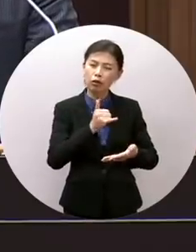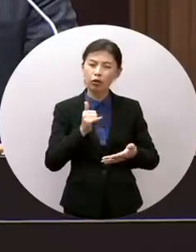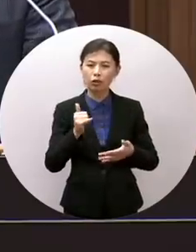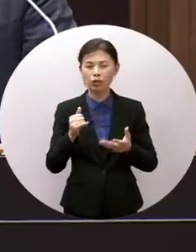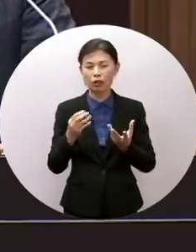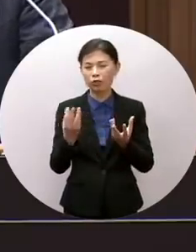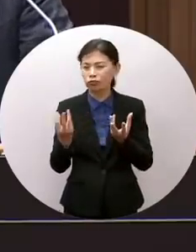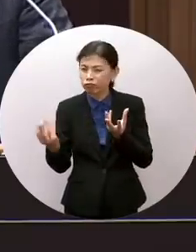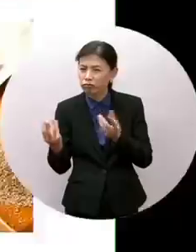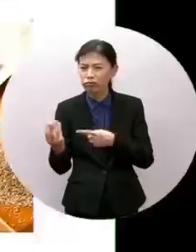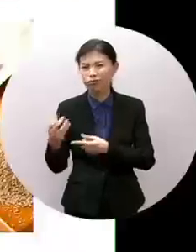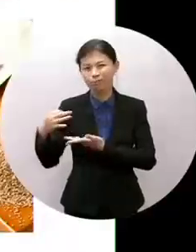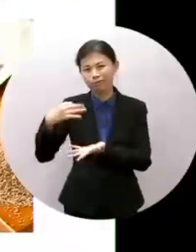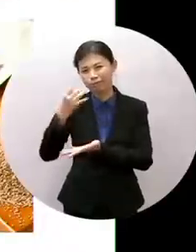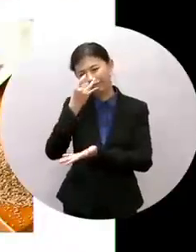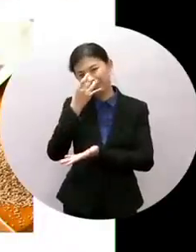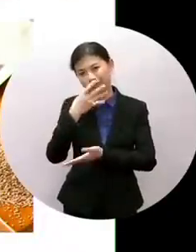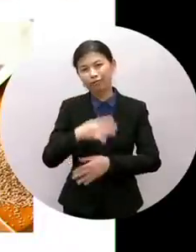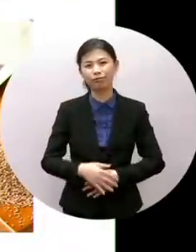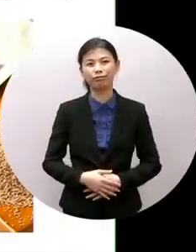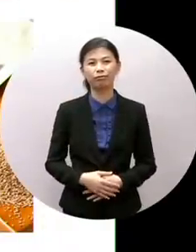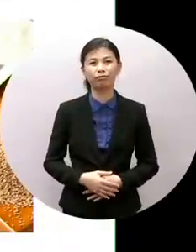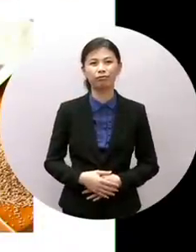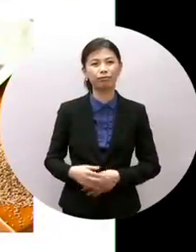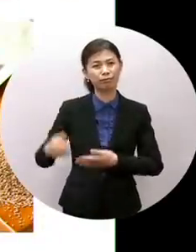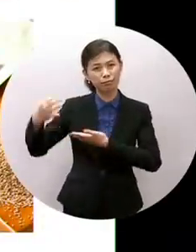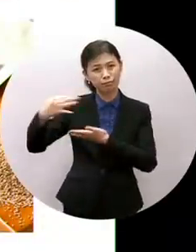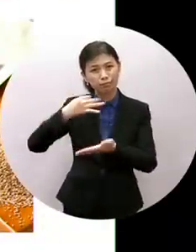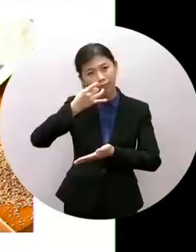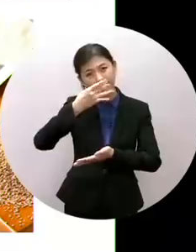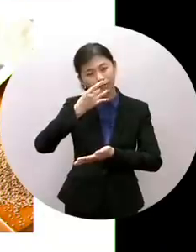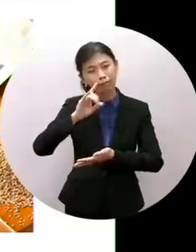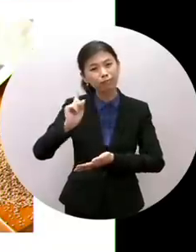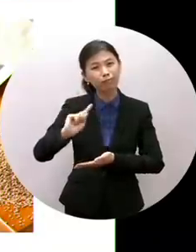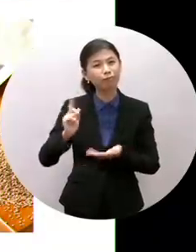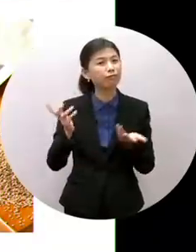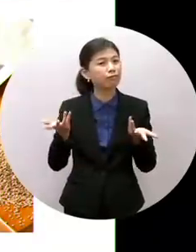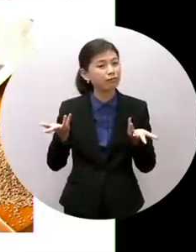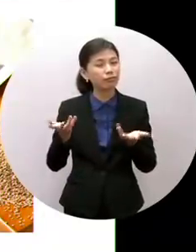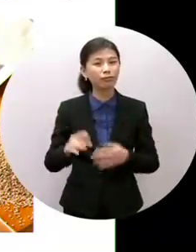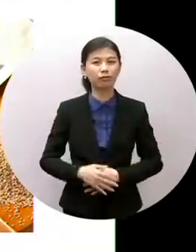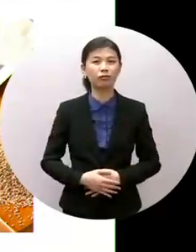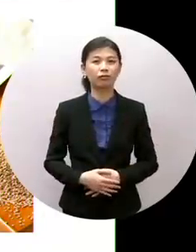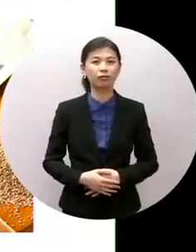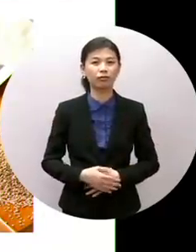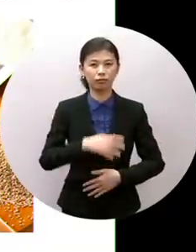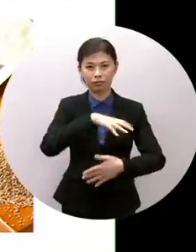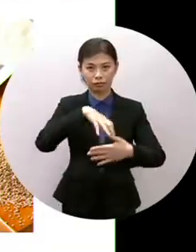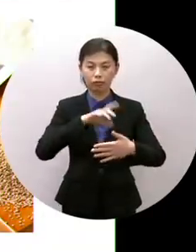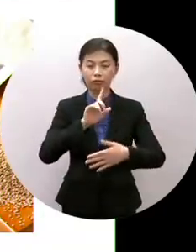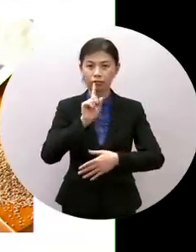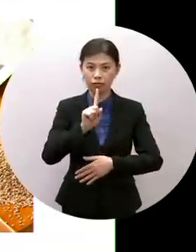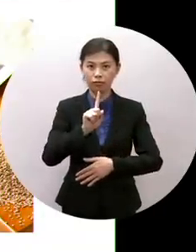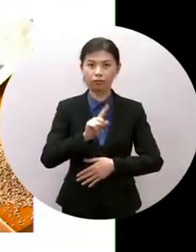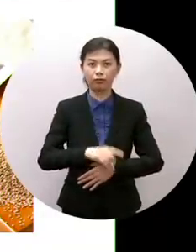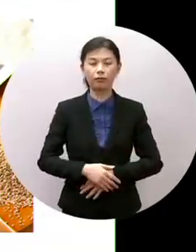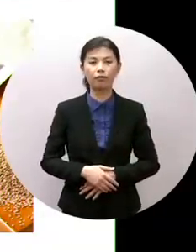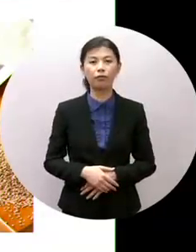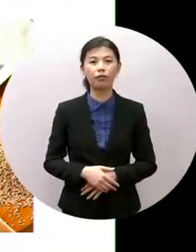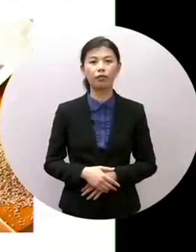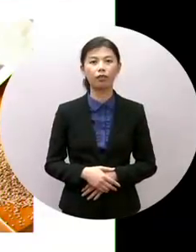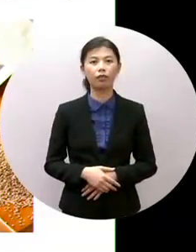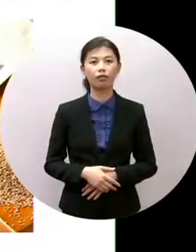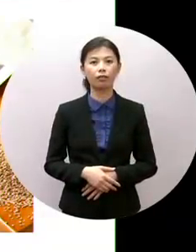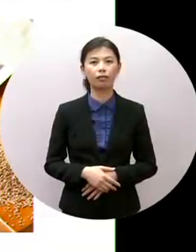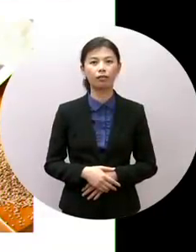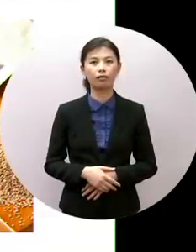些滞销。那滞销的状况啊，其中有一个状况是因为他可能